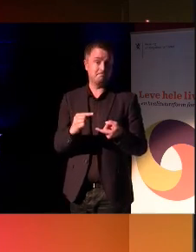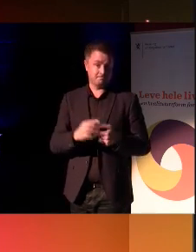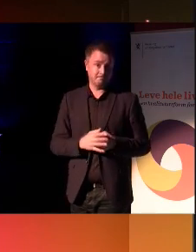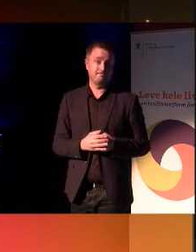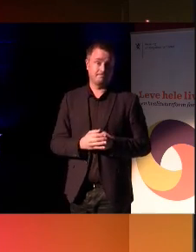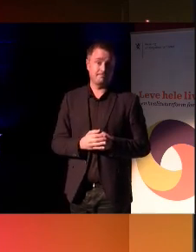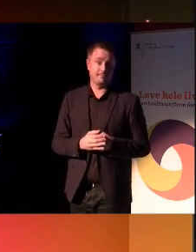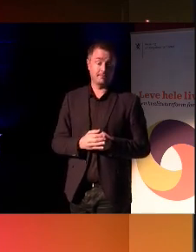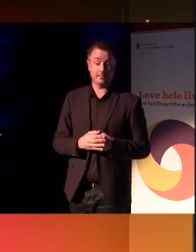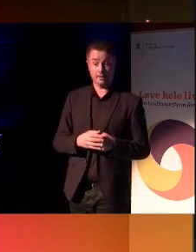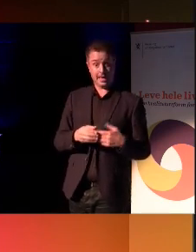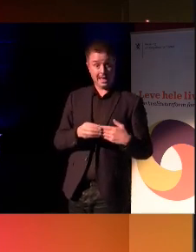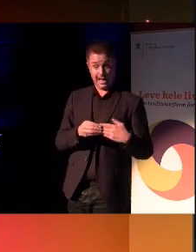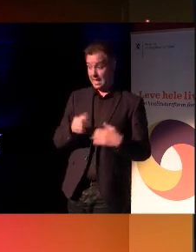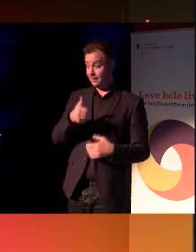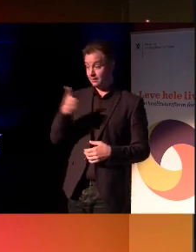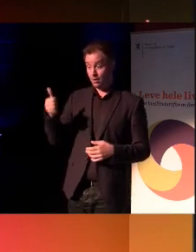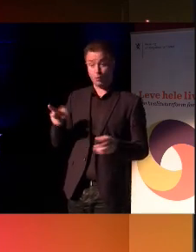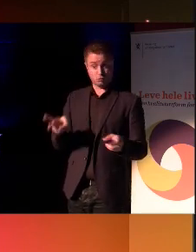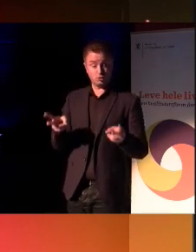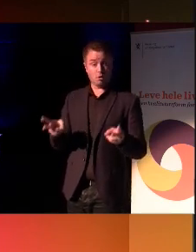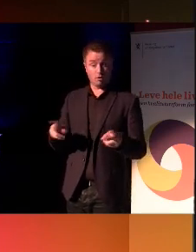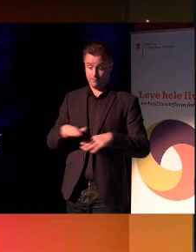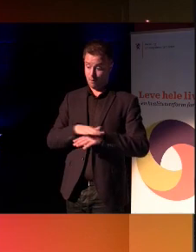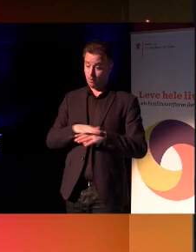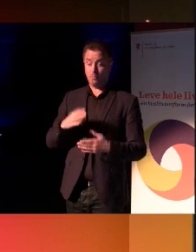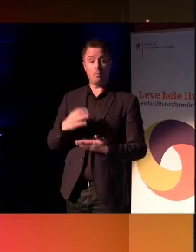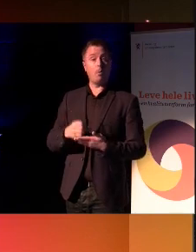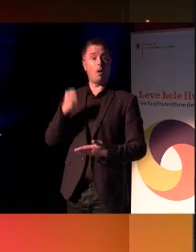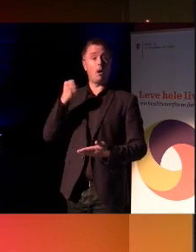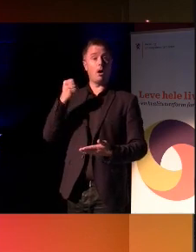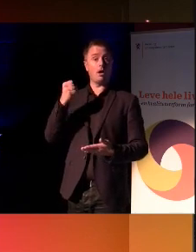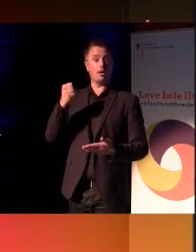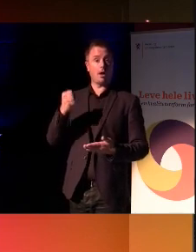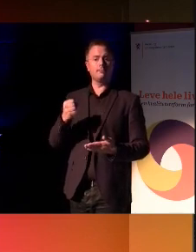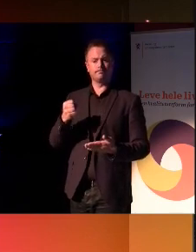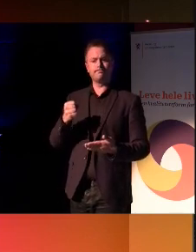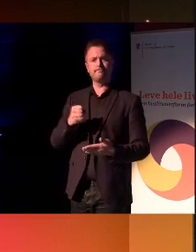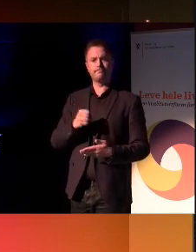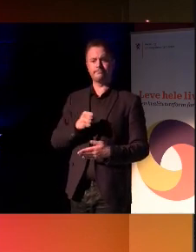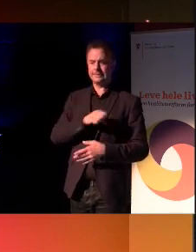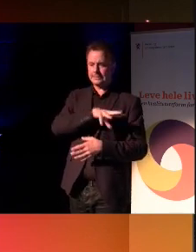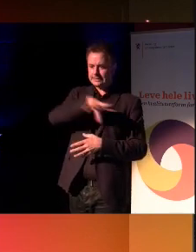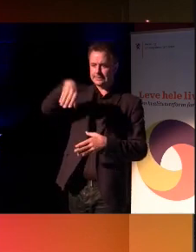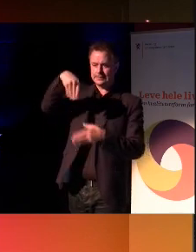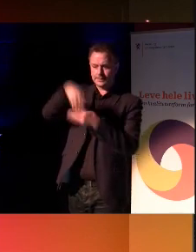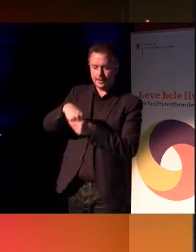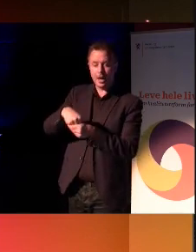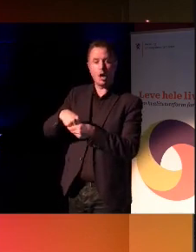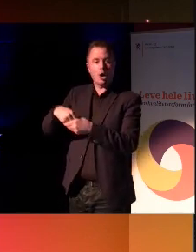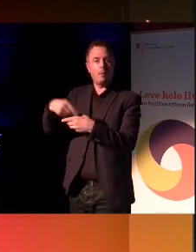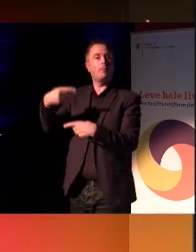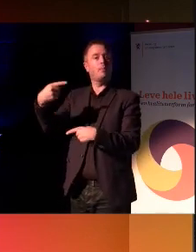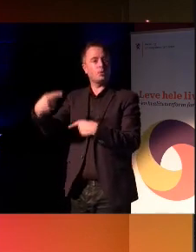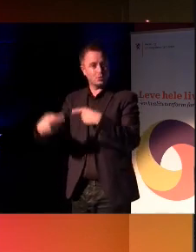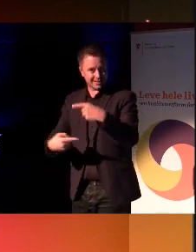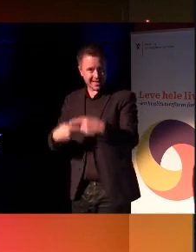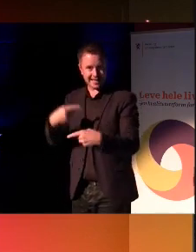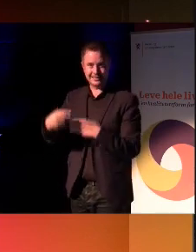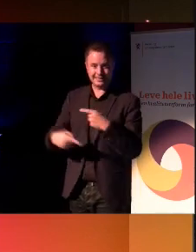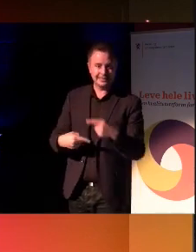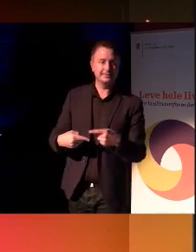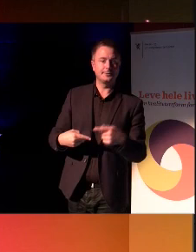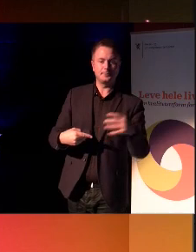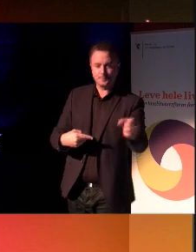Og for lederne også. Det å delta i en sånn type prosess med den graden av